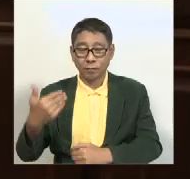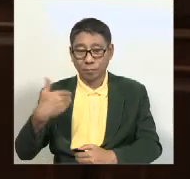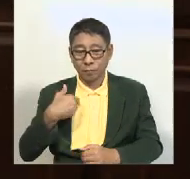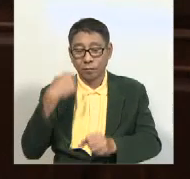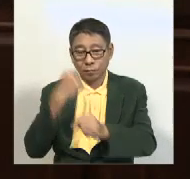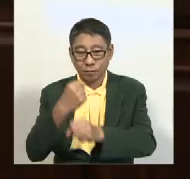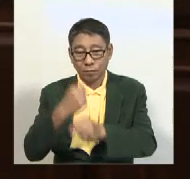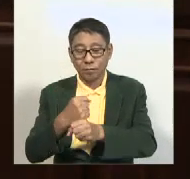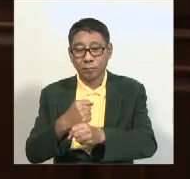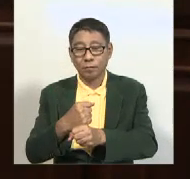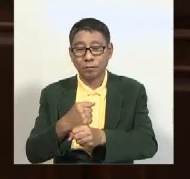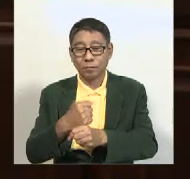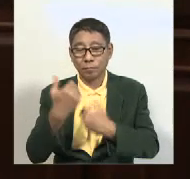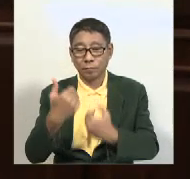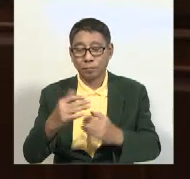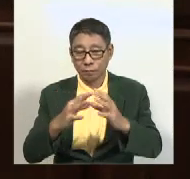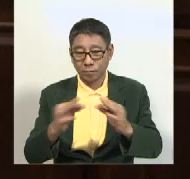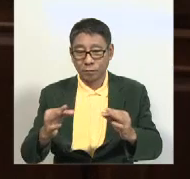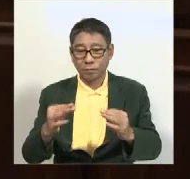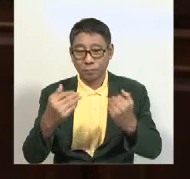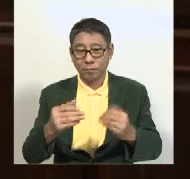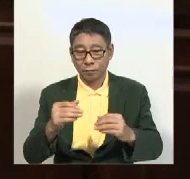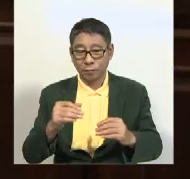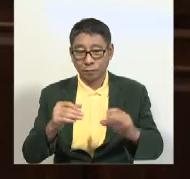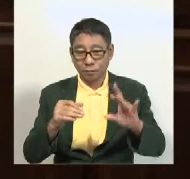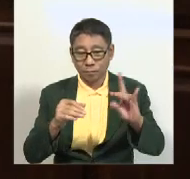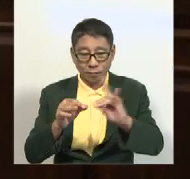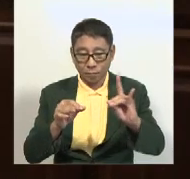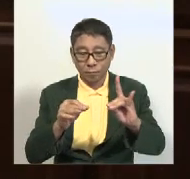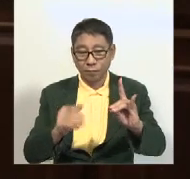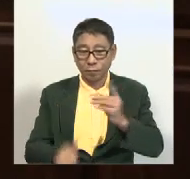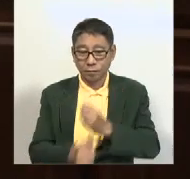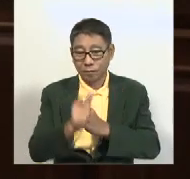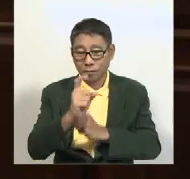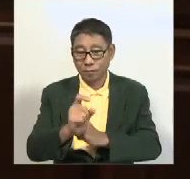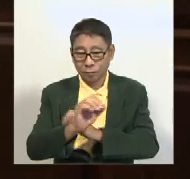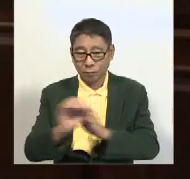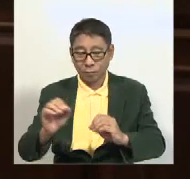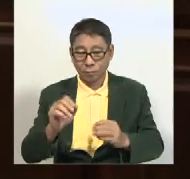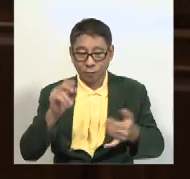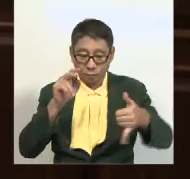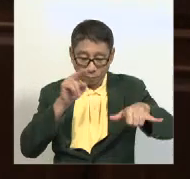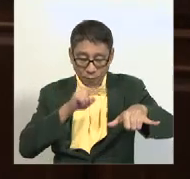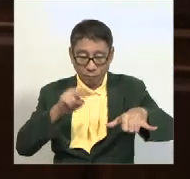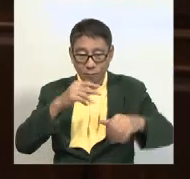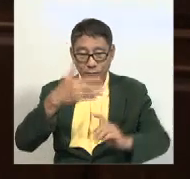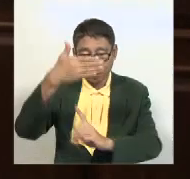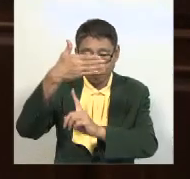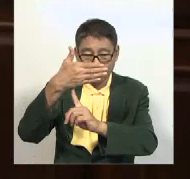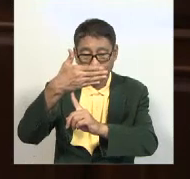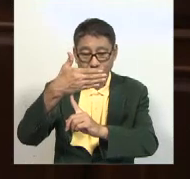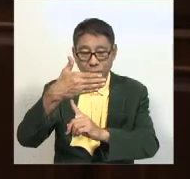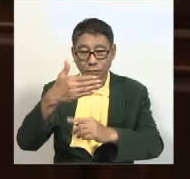การดำเนินการเนี่ยในเรื่องของเขาเรียกว่าเนื้อสัตว์ปลอดภัยเพราะนั้นเราสามารถสังเกตในเรื่องของตัวป้ายหรือไม่ก็สามารถสอบถ